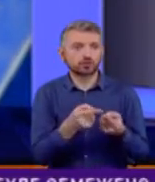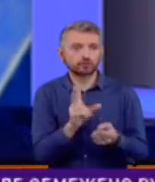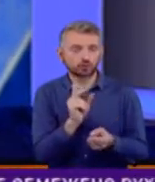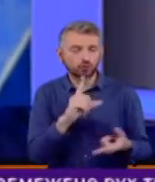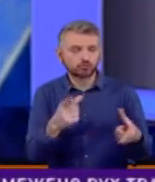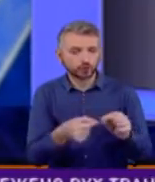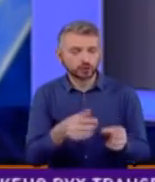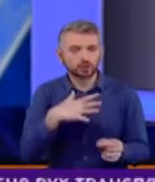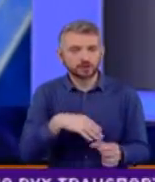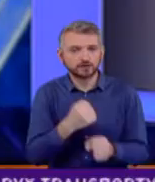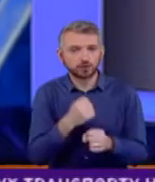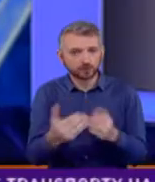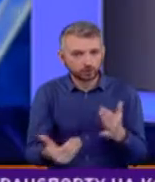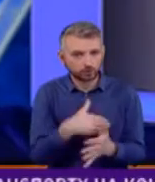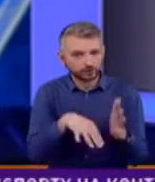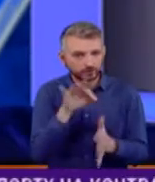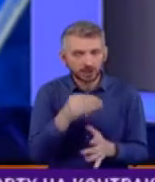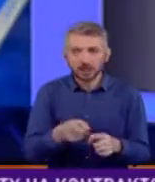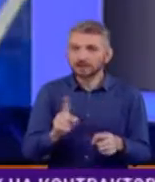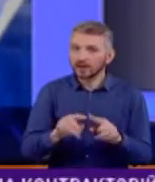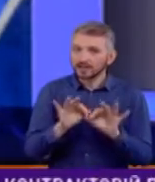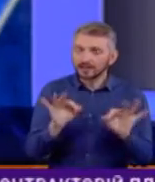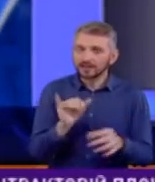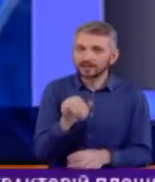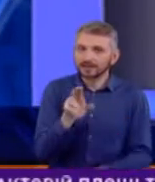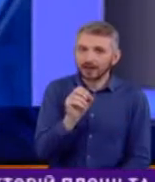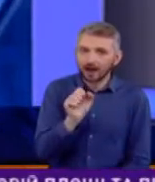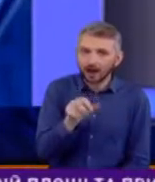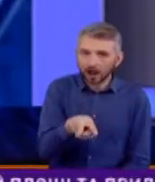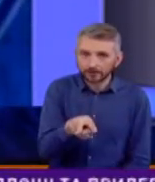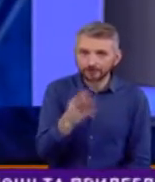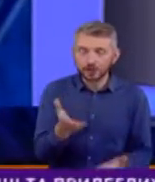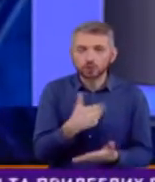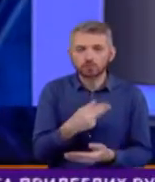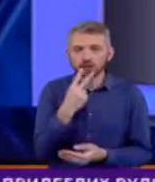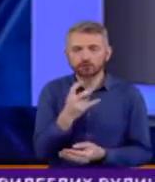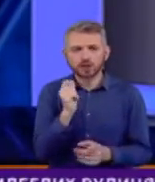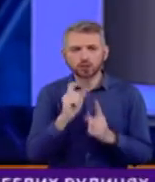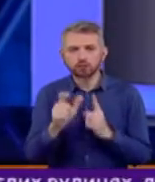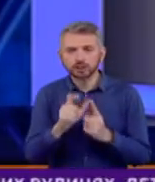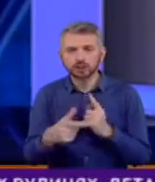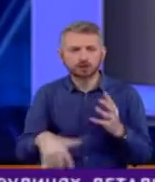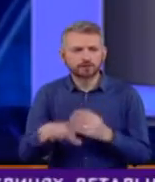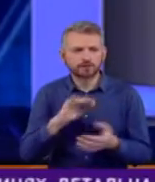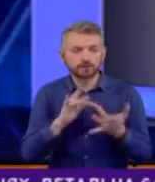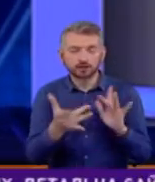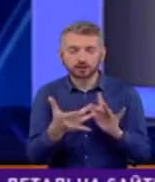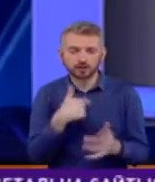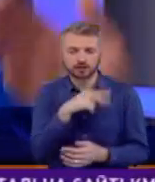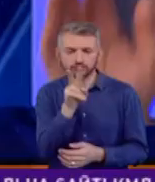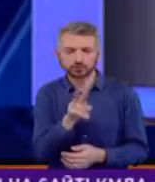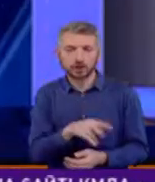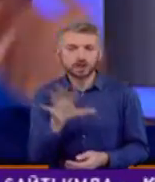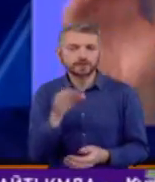турі доведеться робити новий вибір. Це ідеал? Тому що, якщо ми дивимося на коментарі, а всі зараз в соцмережах, ну,